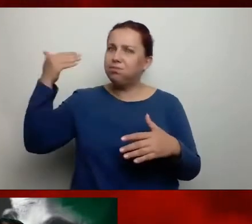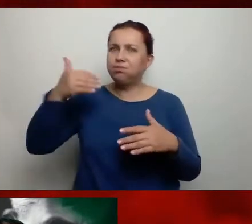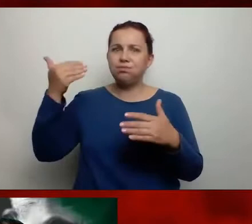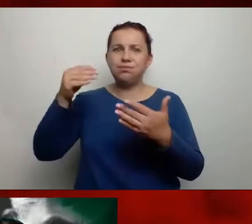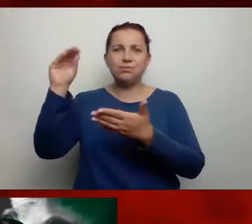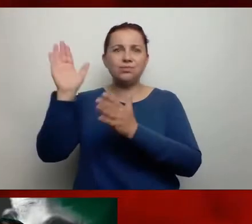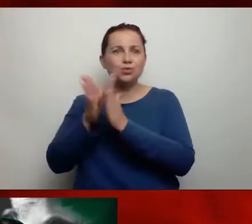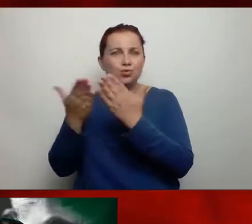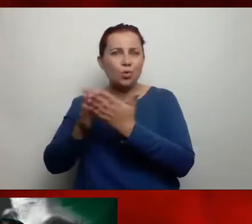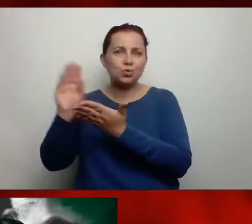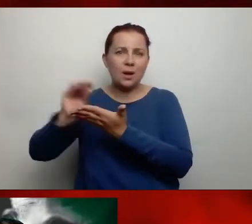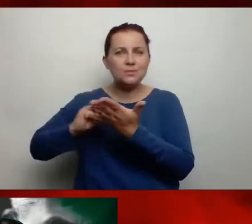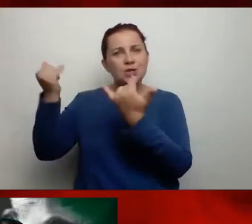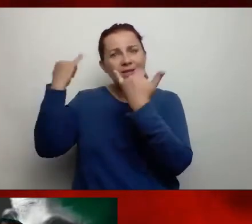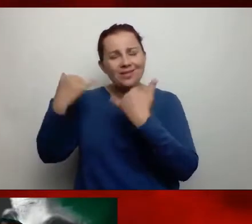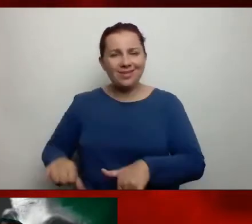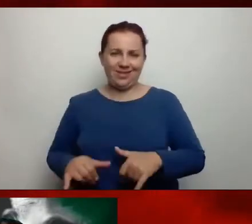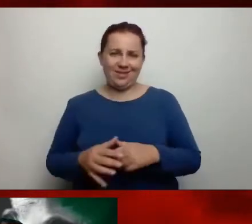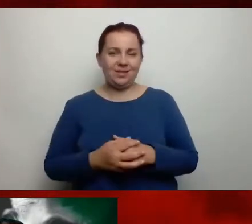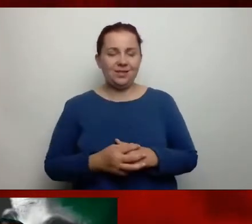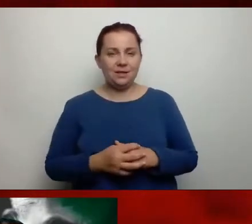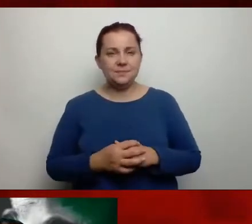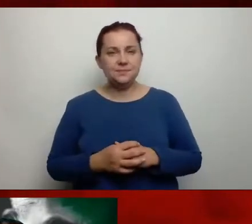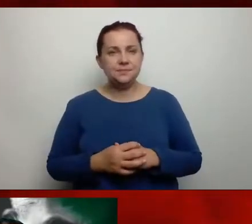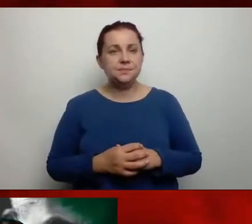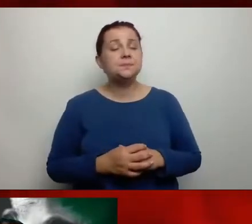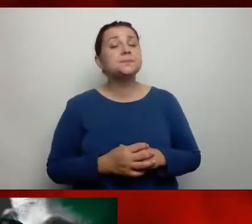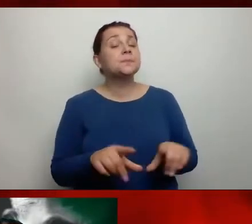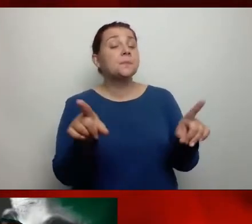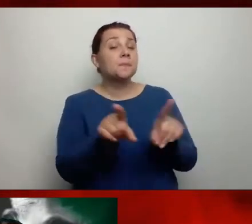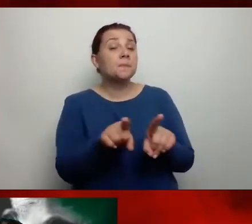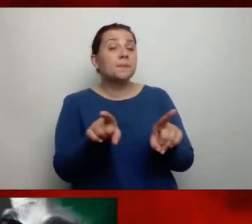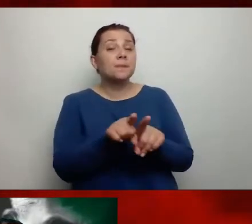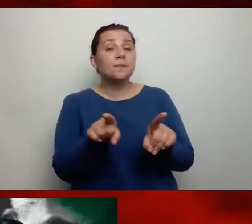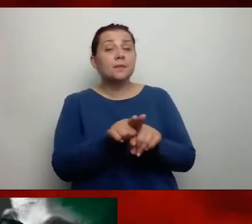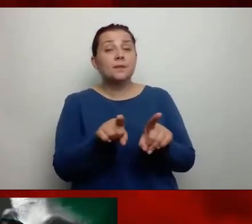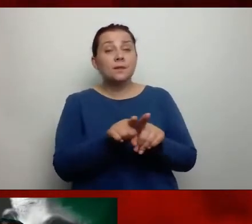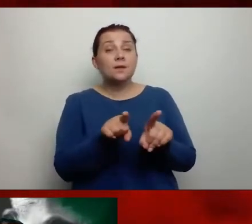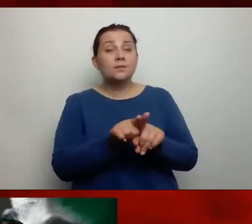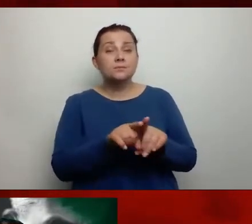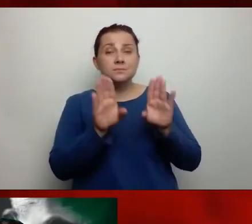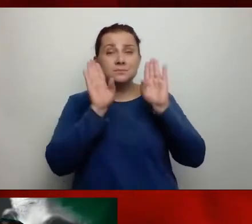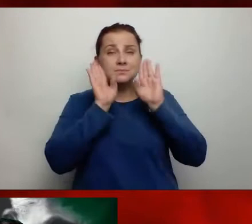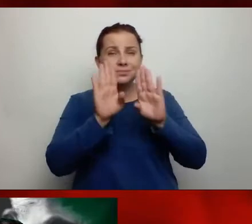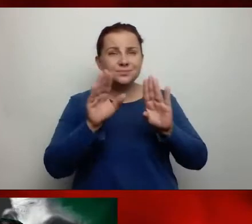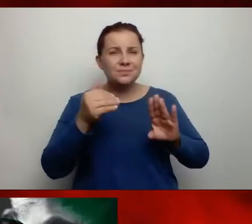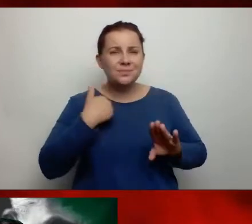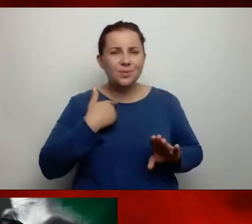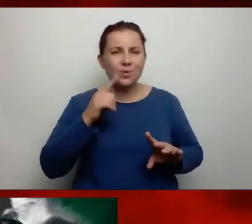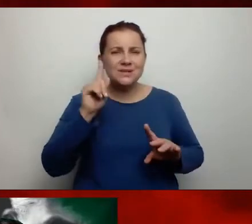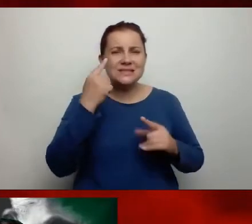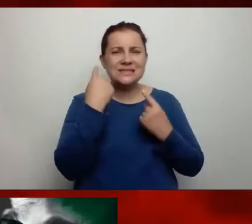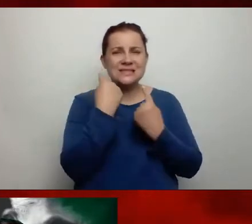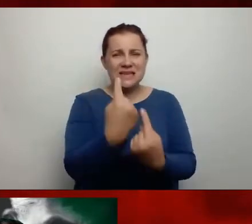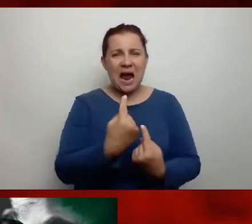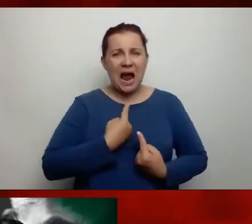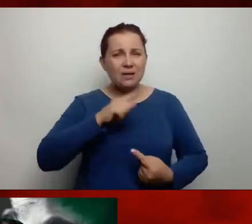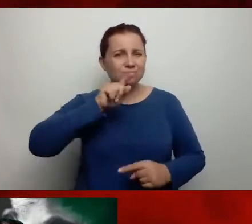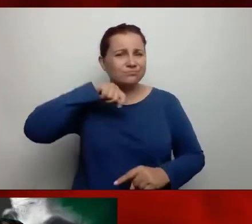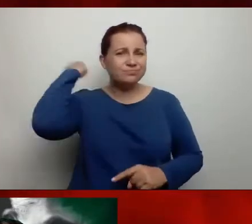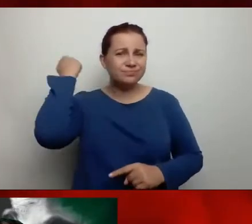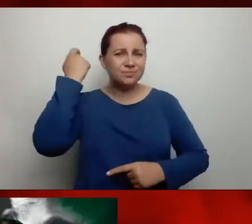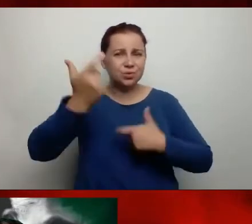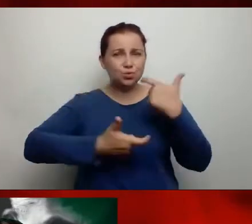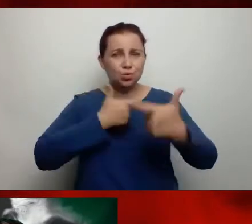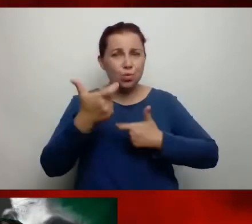podręczniki i takie wielkie dzieła. I tak samo właśnie to samobójstwo, które popełnił, też